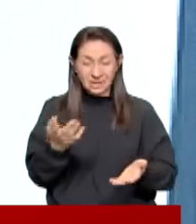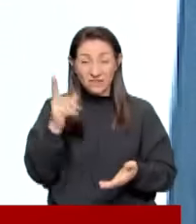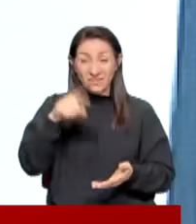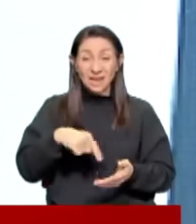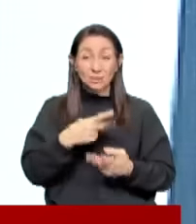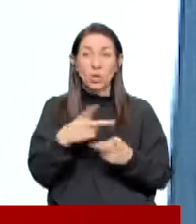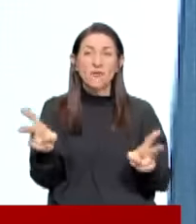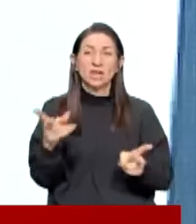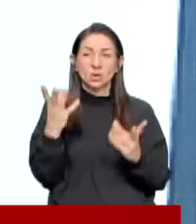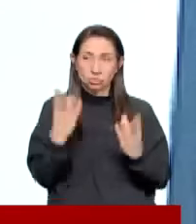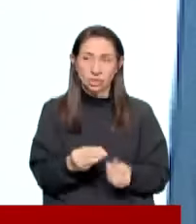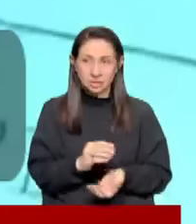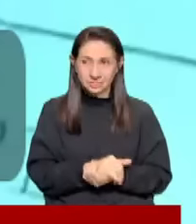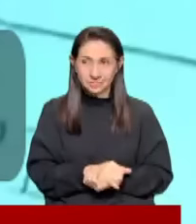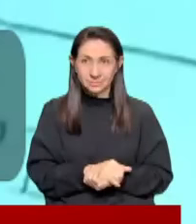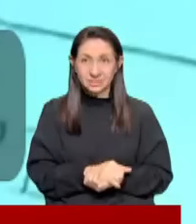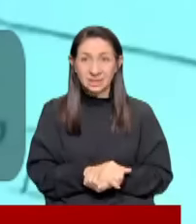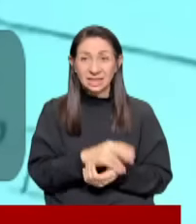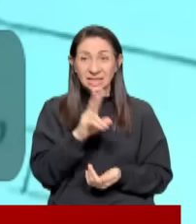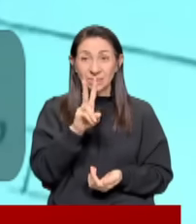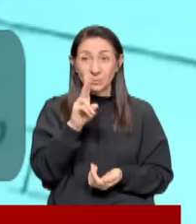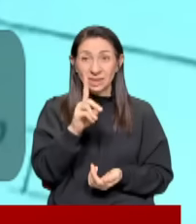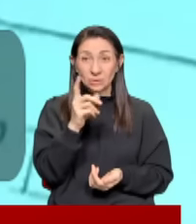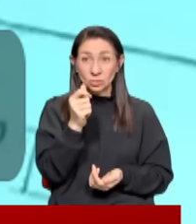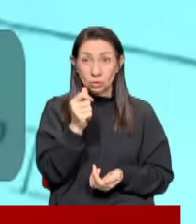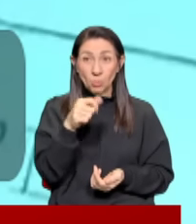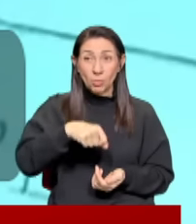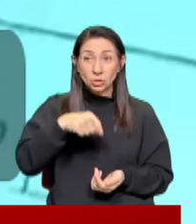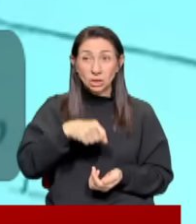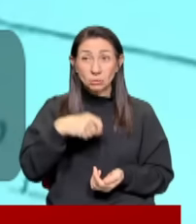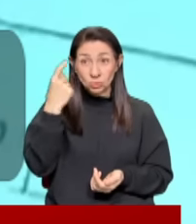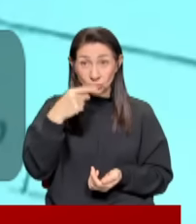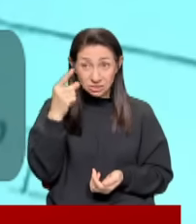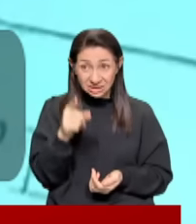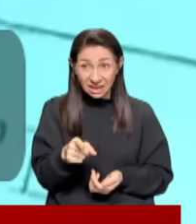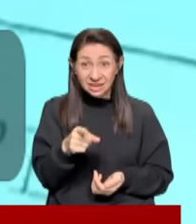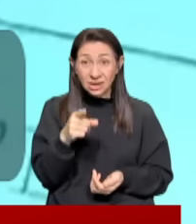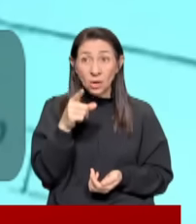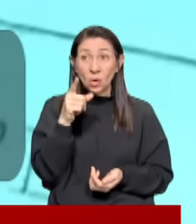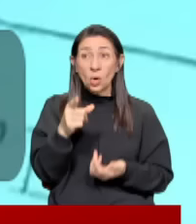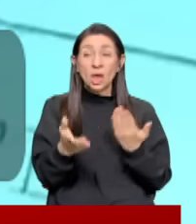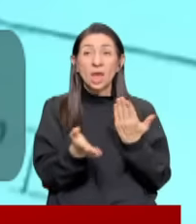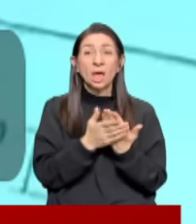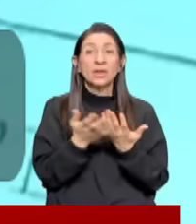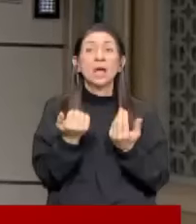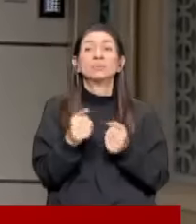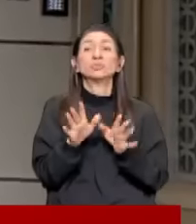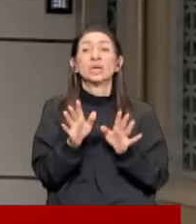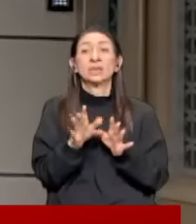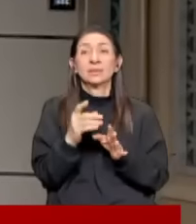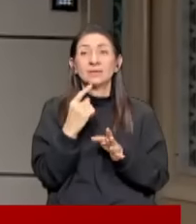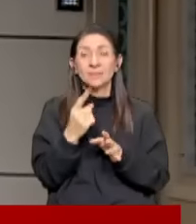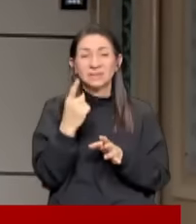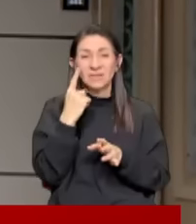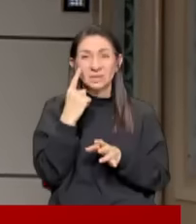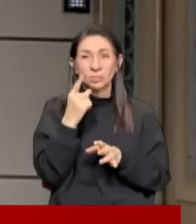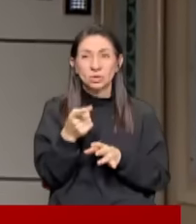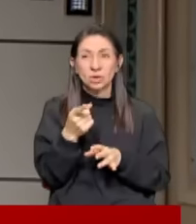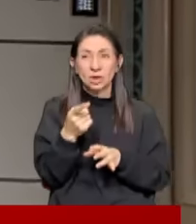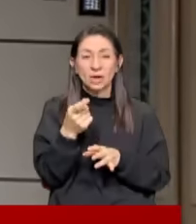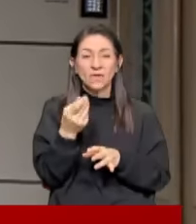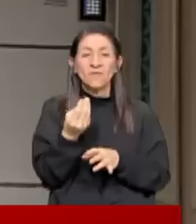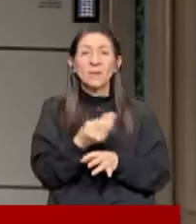vergi muafiyeti sağlayacağız. 21 kuruşluk poşet nedeniyle o yardımı alamayacak. Demek ki devletin zaten buna